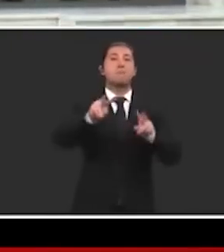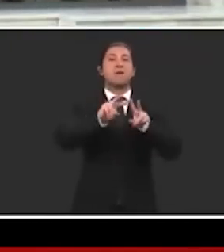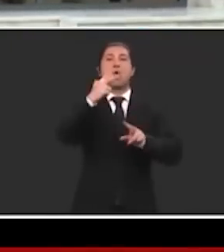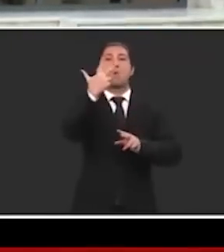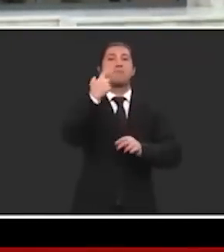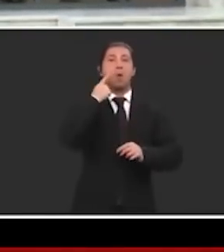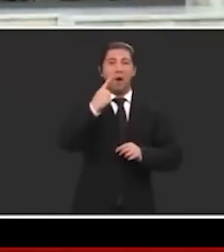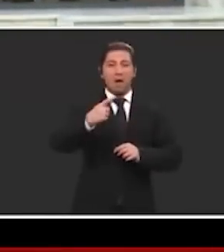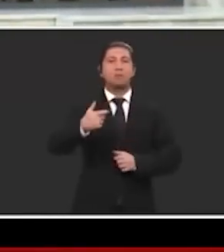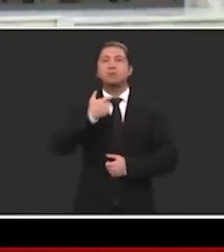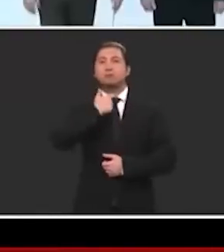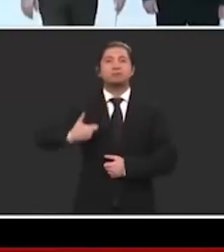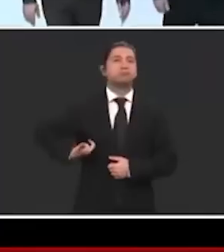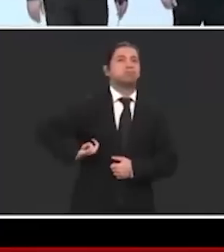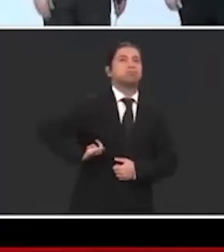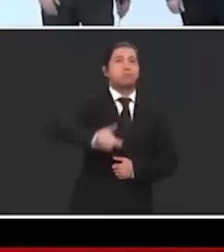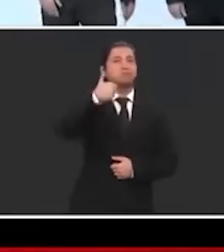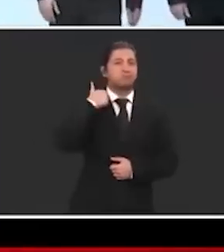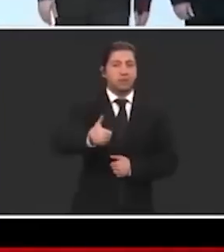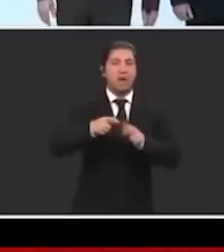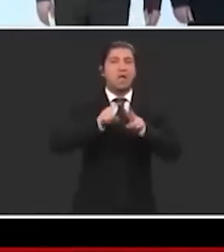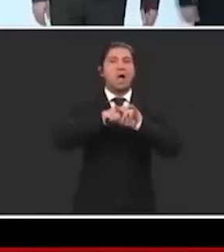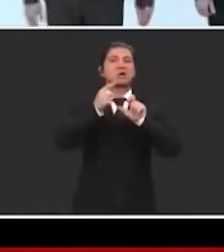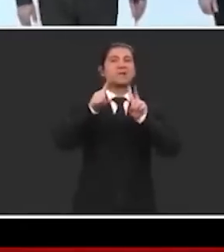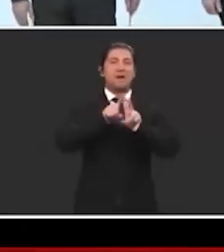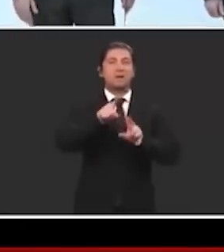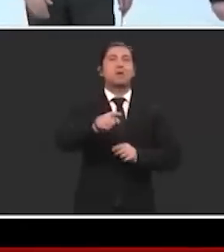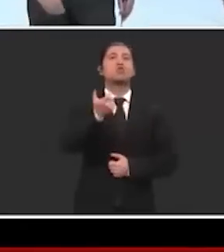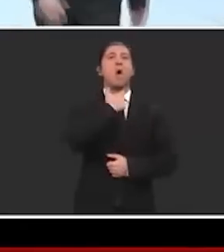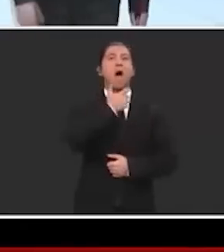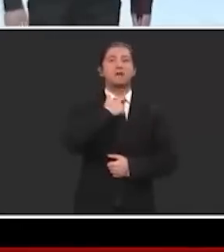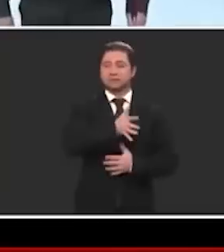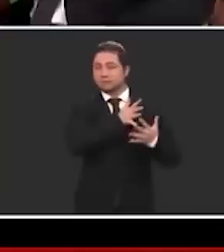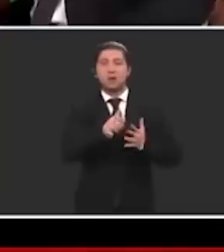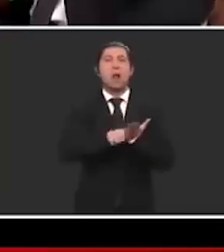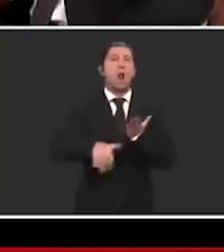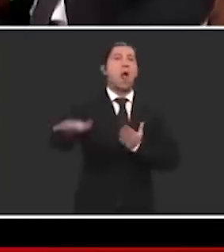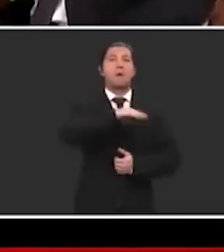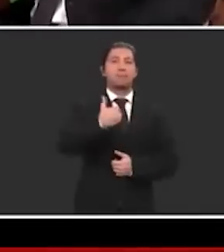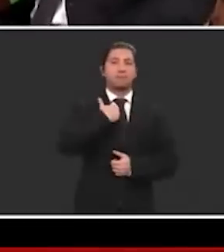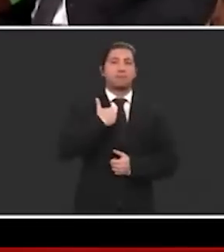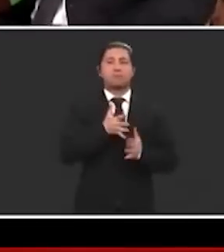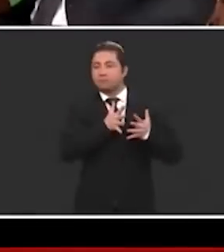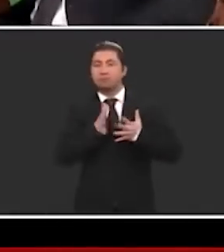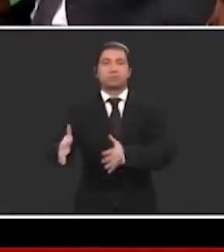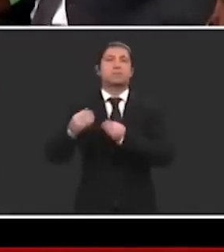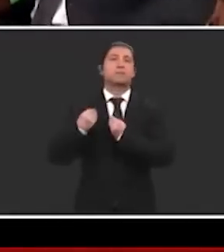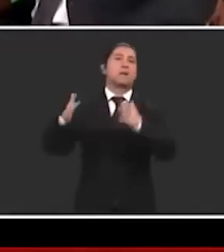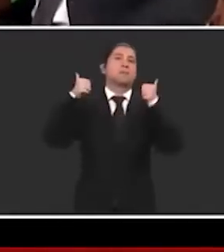taşıma kapasitesine sahip projeyle Nahçıvan'ın doğalgaz ihtiyacının tamamı